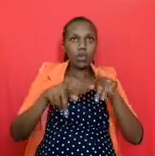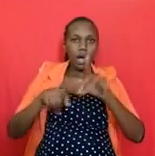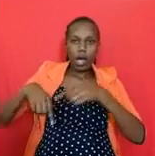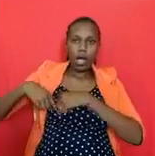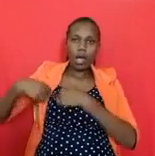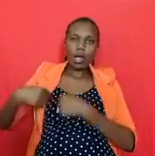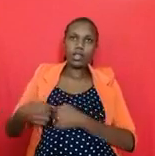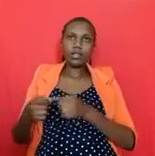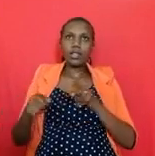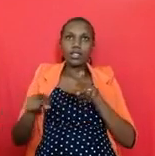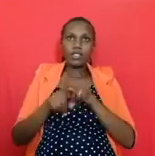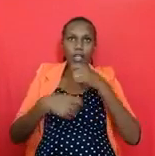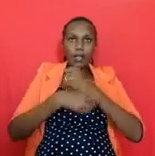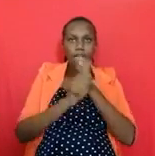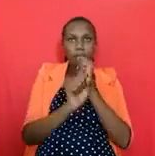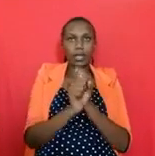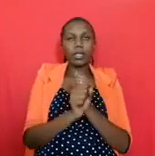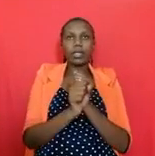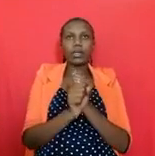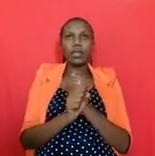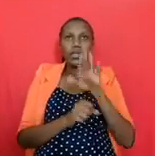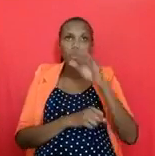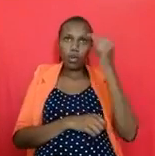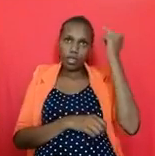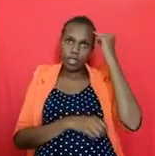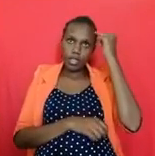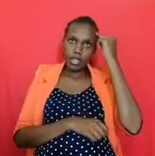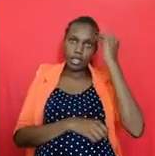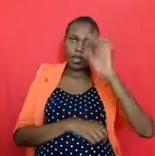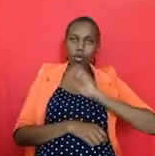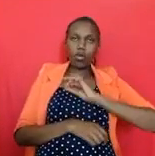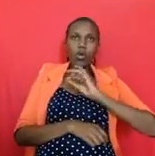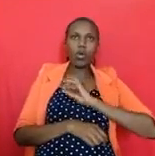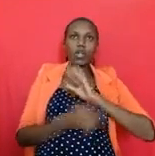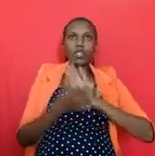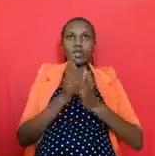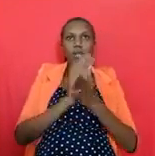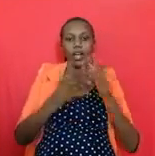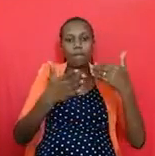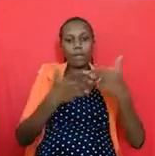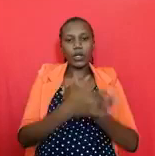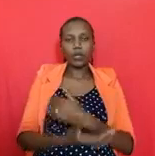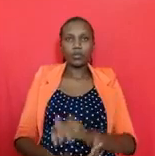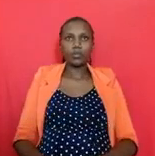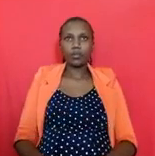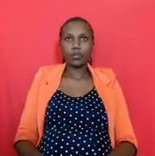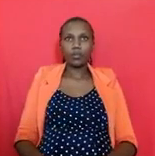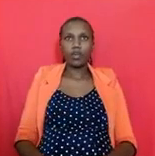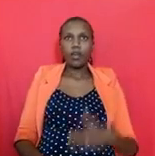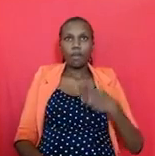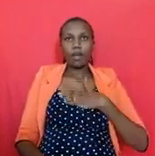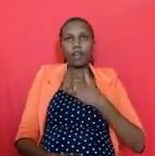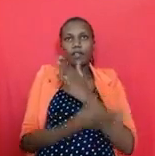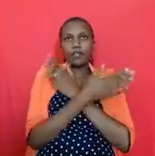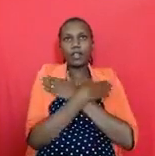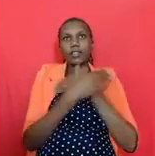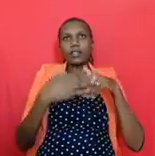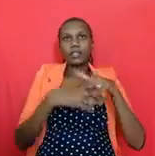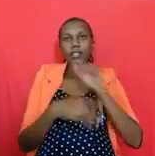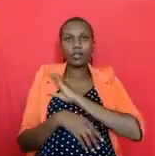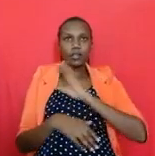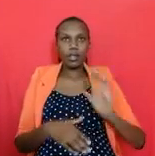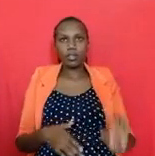cianyu guthondekwo meciria macio meruhio endwa kwa thiini wa